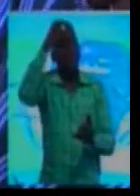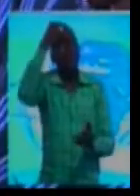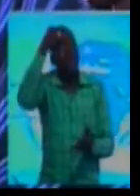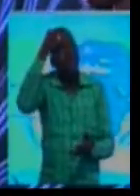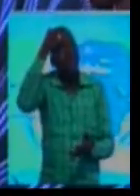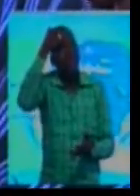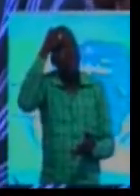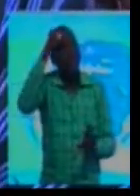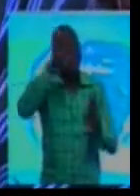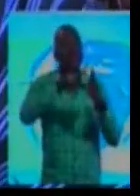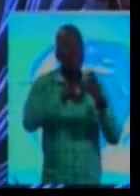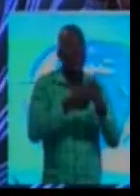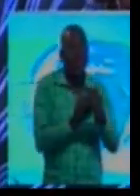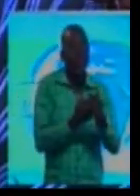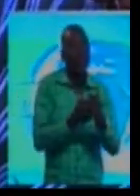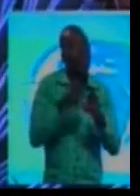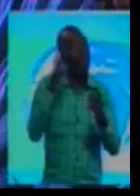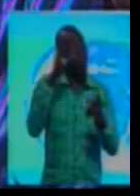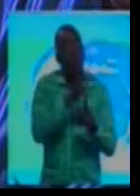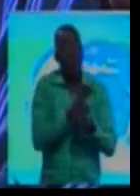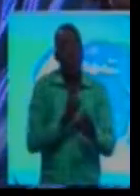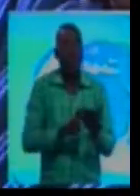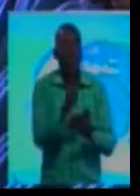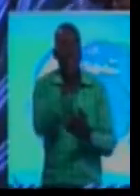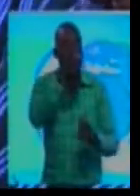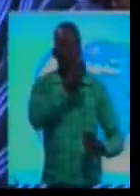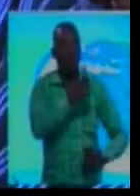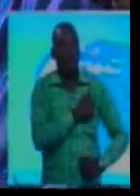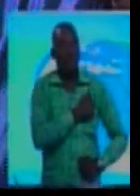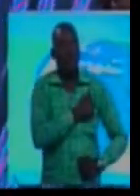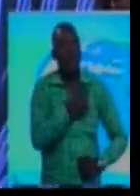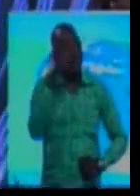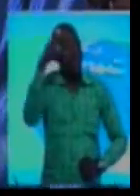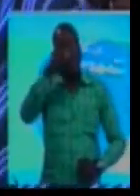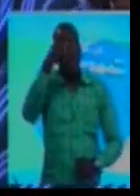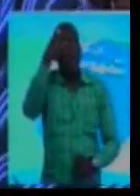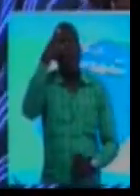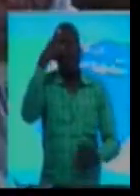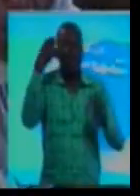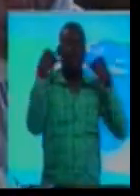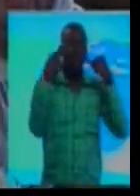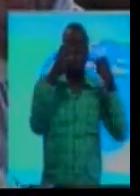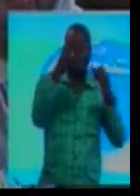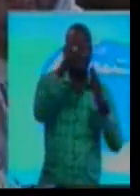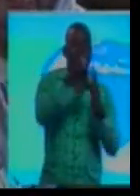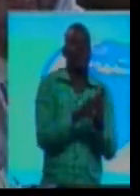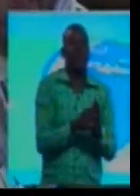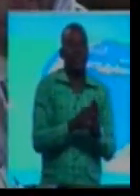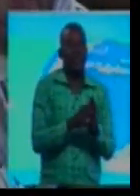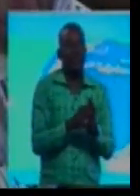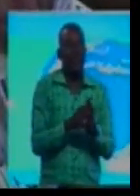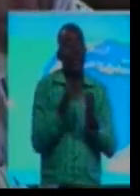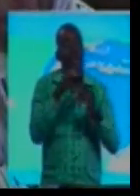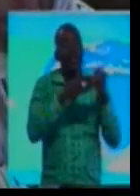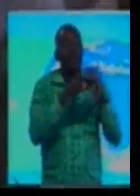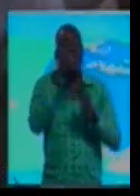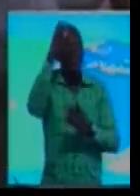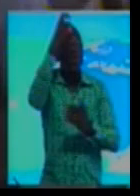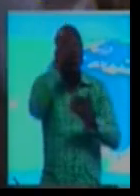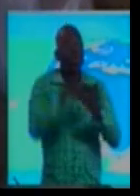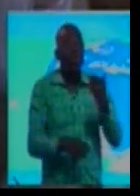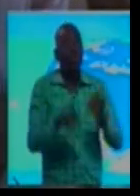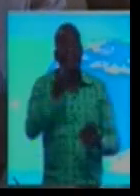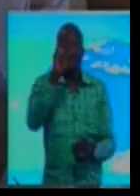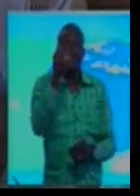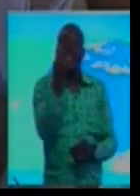béabé, de maniement d'armes, le béabé du renseignement, de l'information. L'infrastructure coûtera la bagatelle de